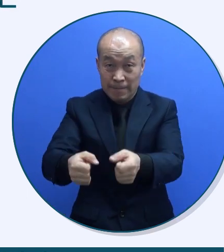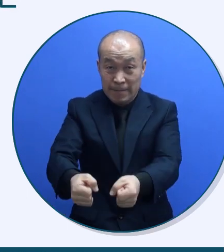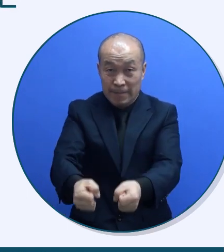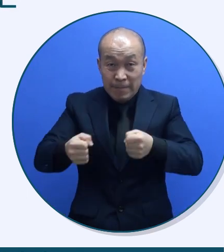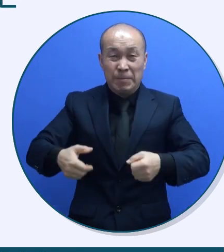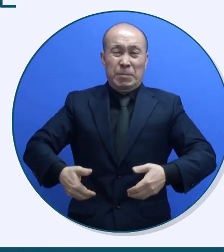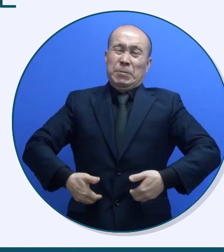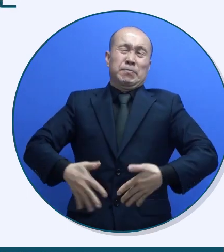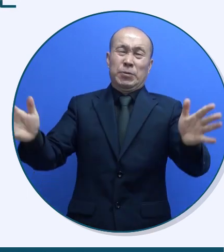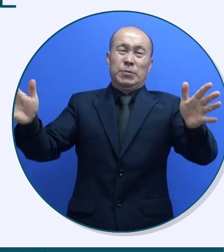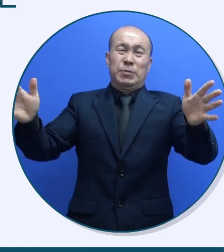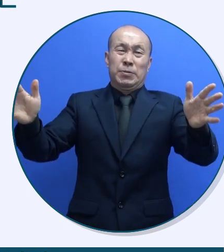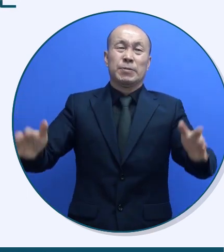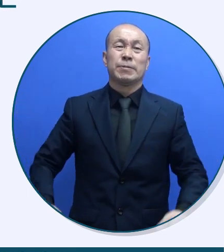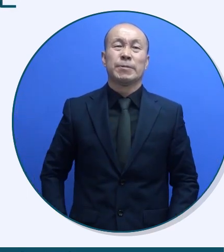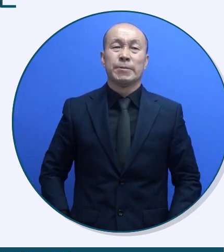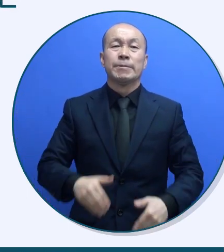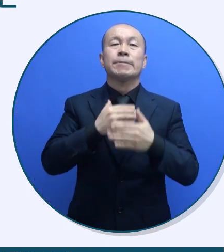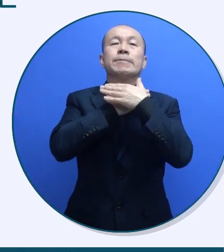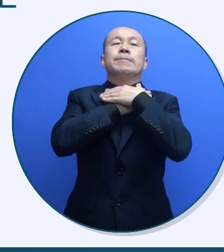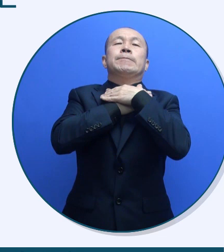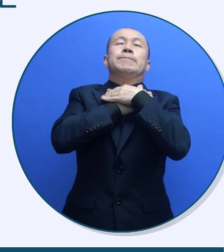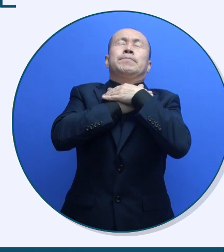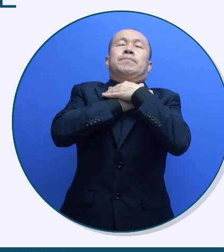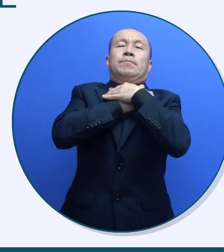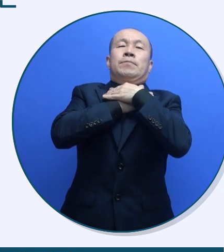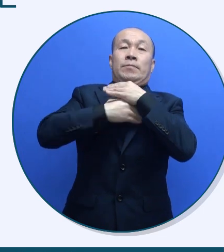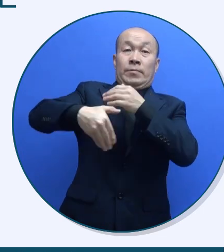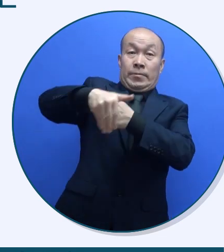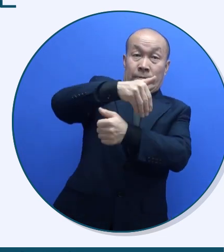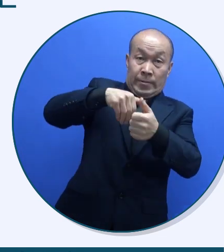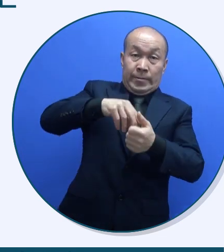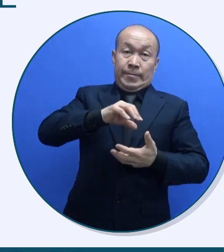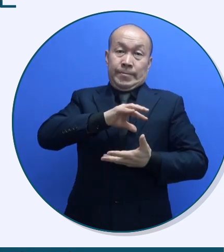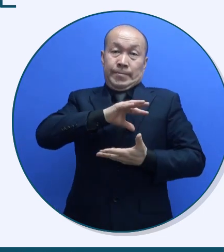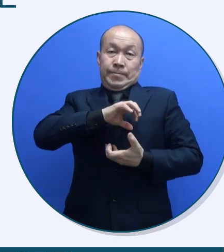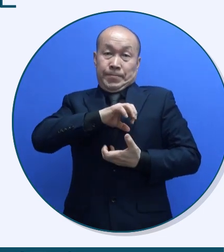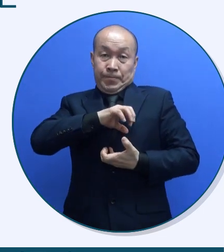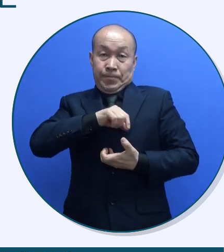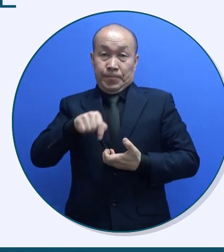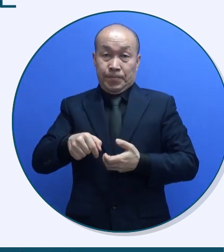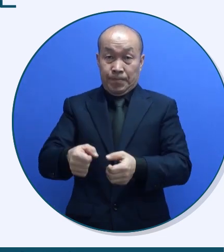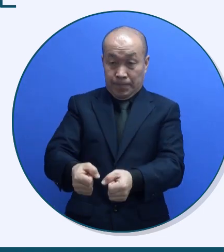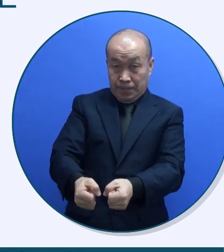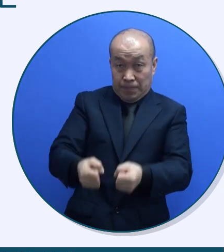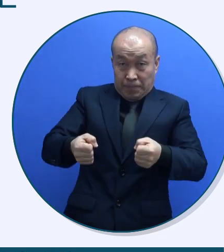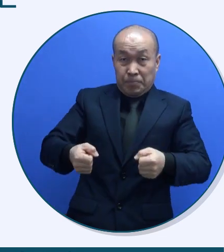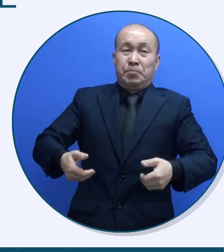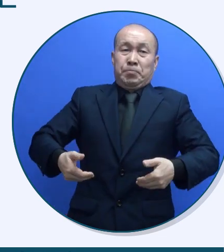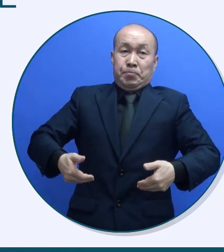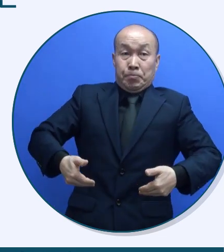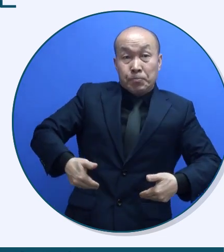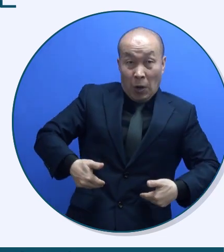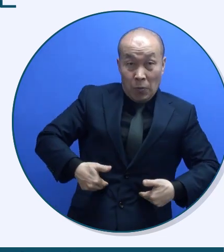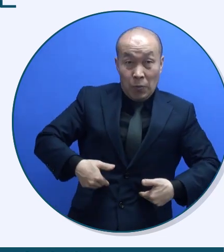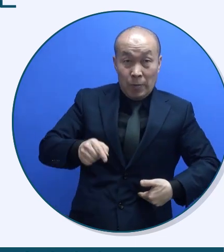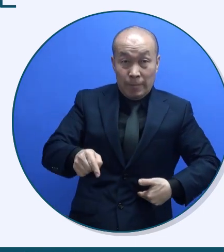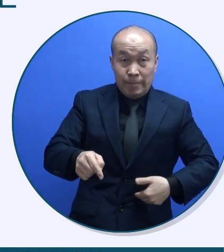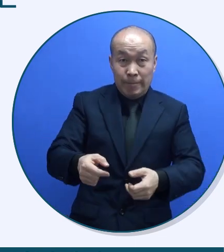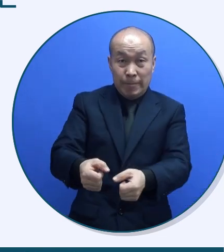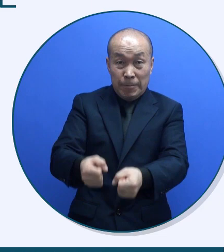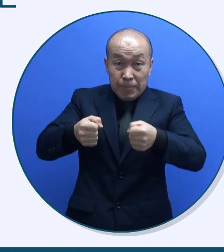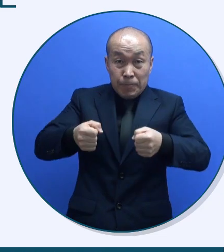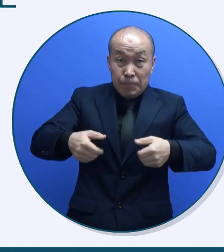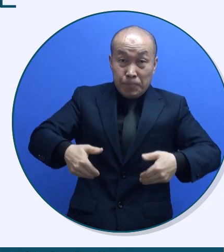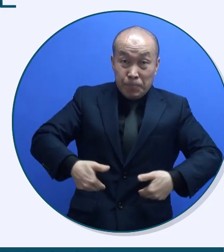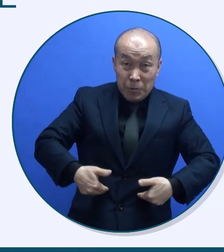상태가 아니라는 의미입니다. 심장 정지 상태에서의 심장 리듬은 정기적 충격이 필요한 리듬과